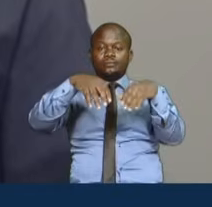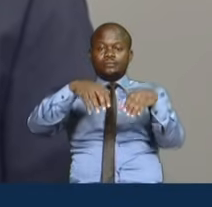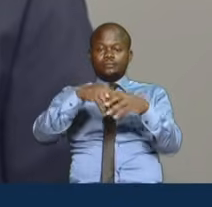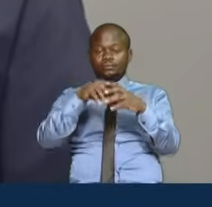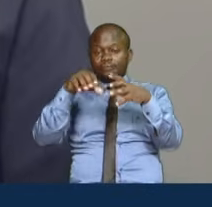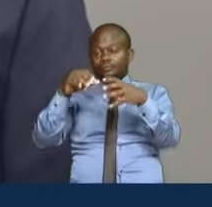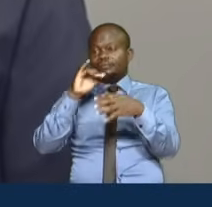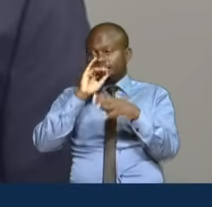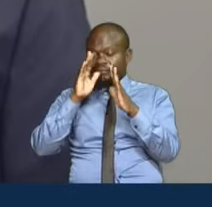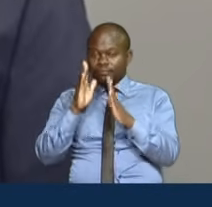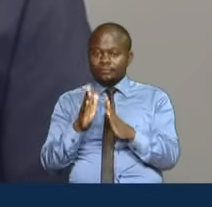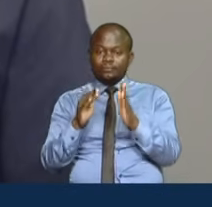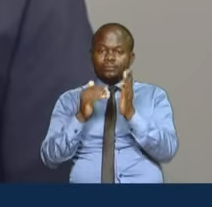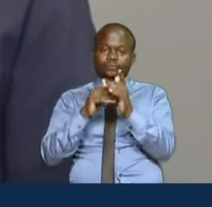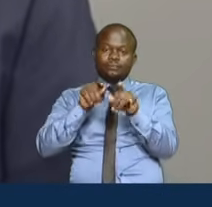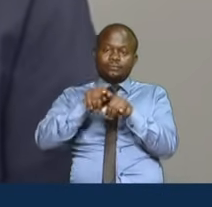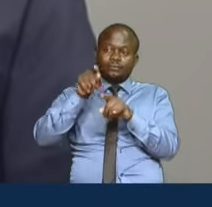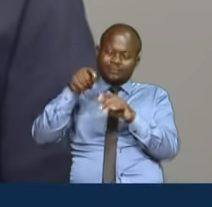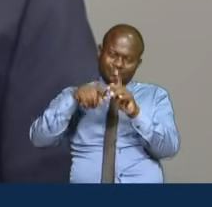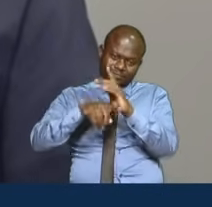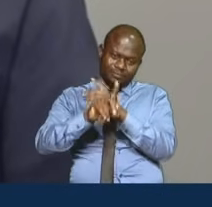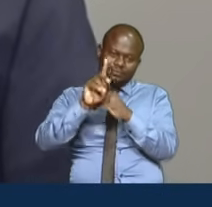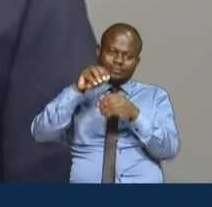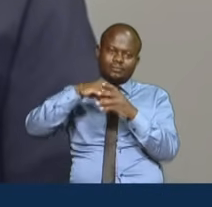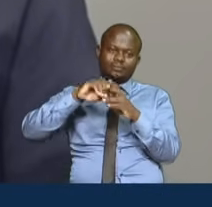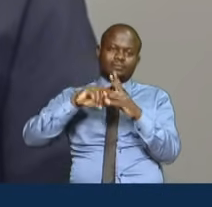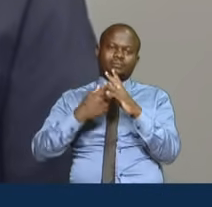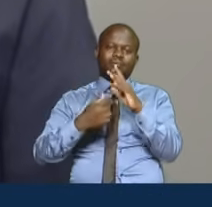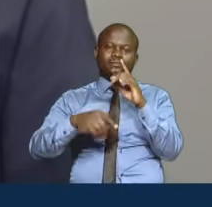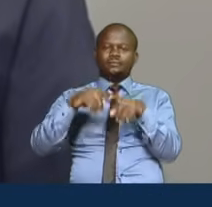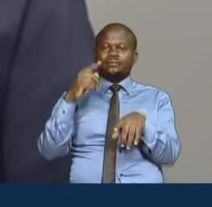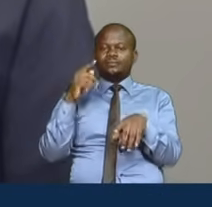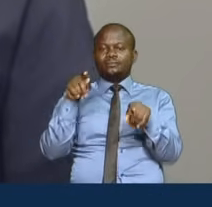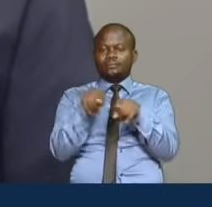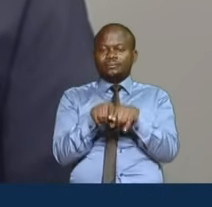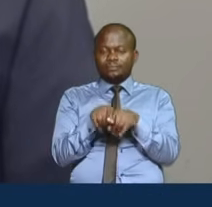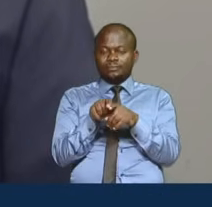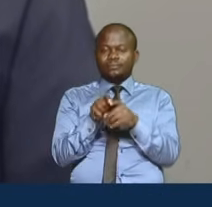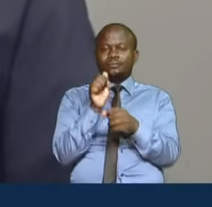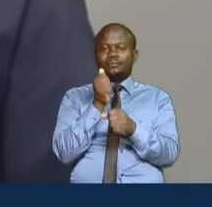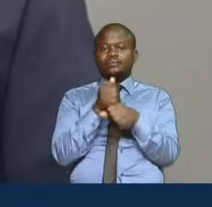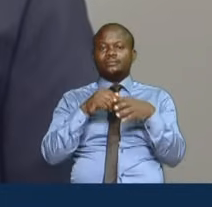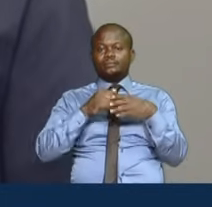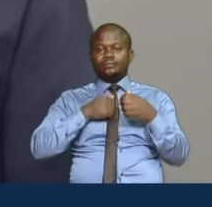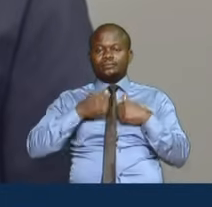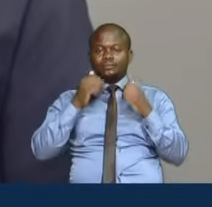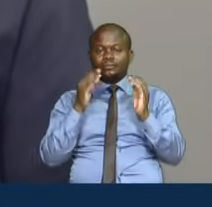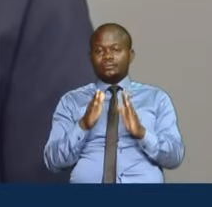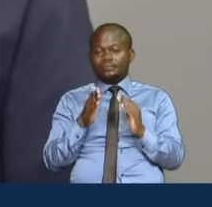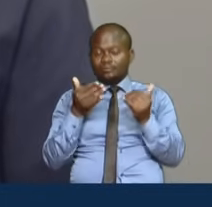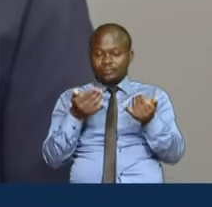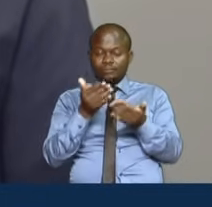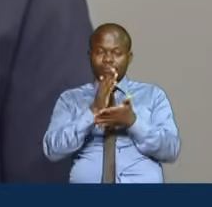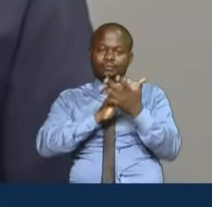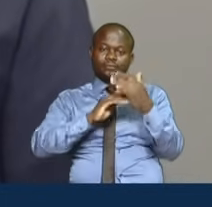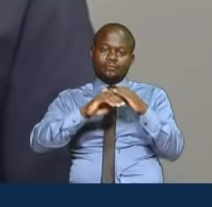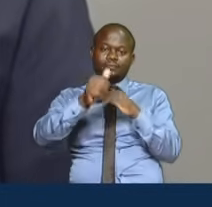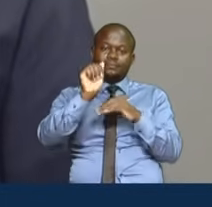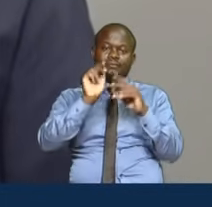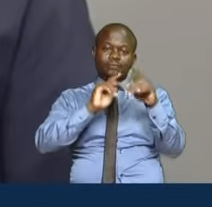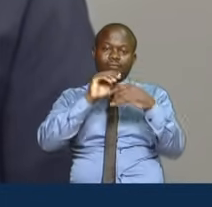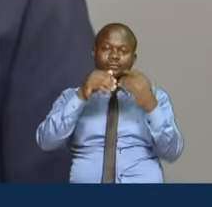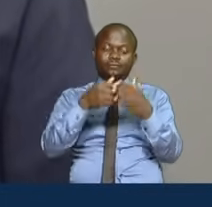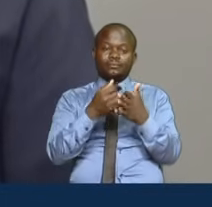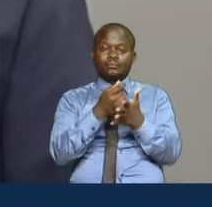bwoko bw'abatutsi nabo babiraramo batangira kubica nk'uko bari babigenje mu Rwanda. Rero bamwe muri abo baturage